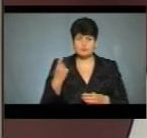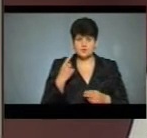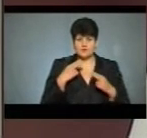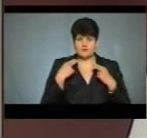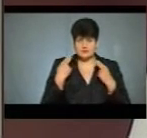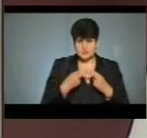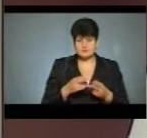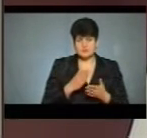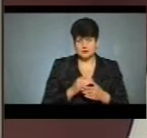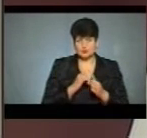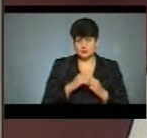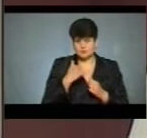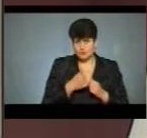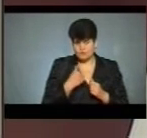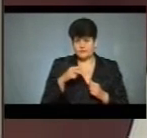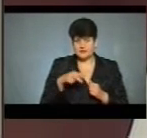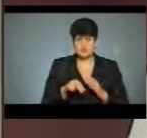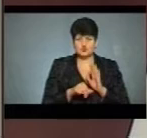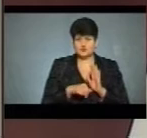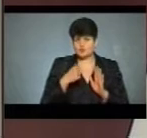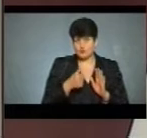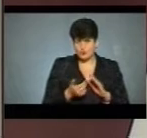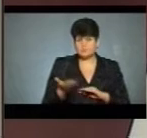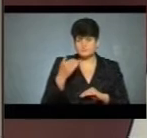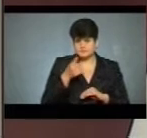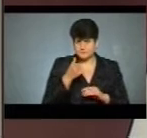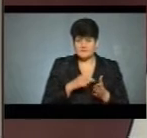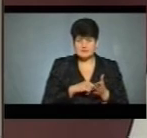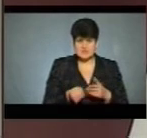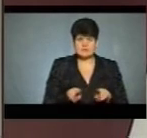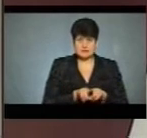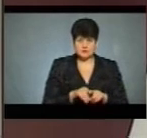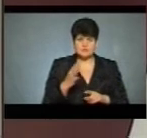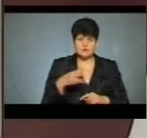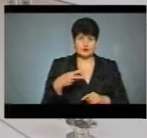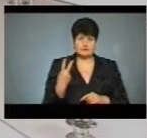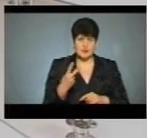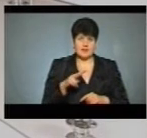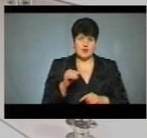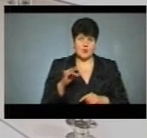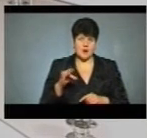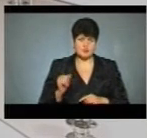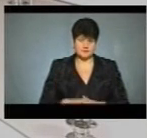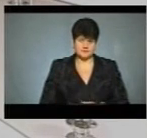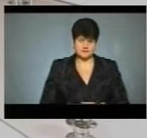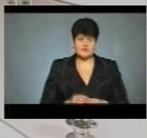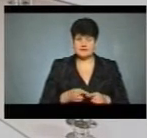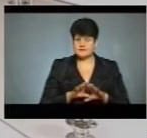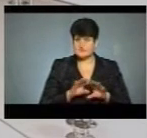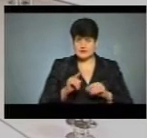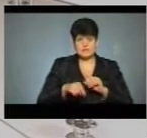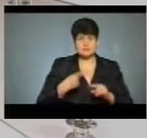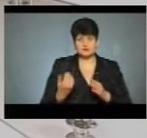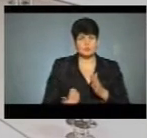атлетики відбувається щороку. І з 2006 року торік відзначили теж 42 лауреатів. На цьому у мене все. Наступний